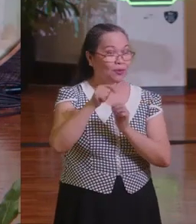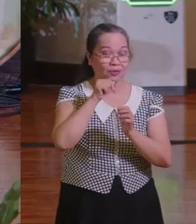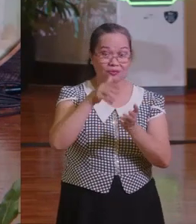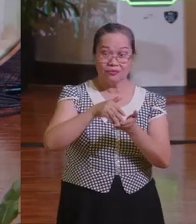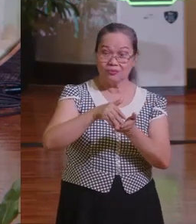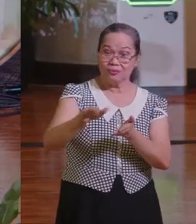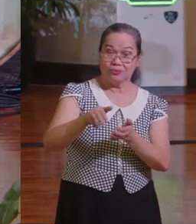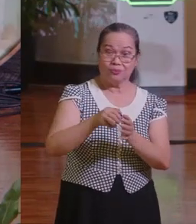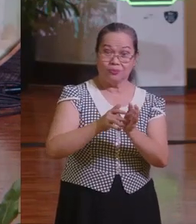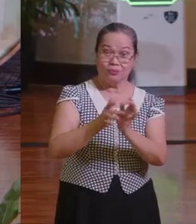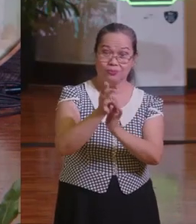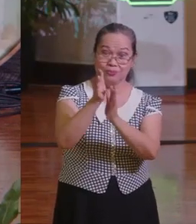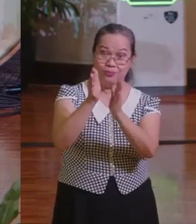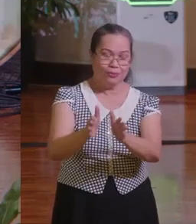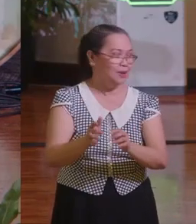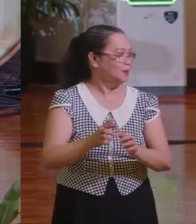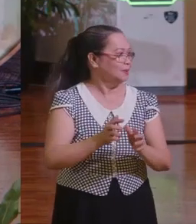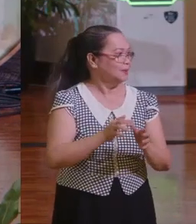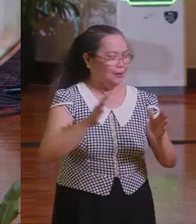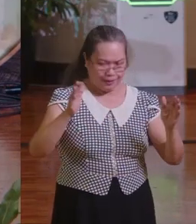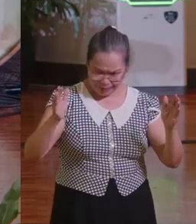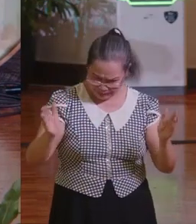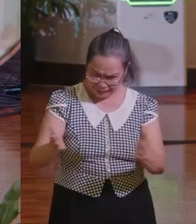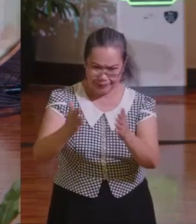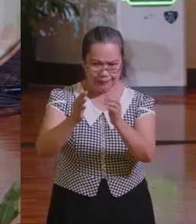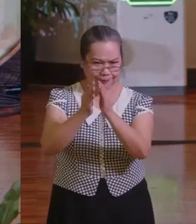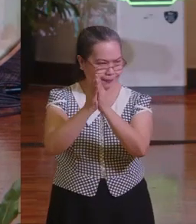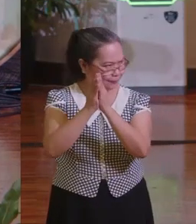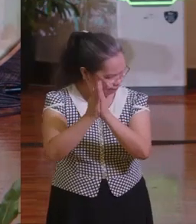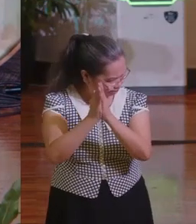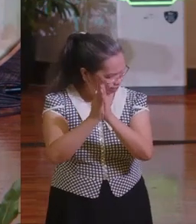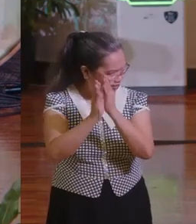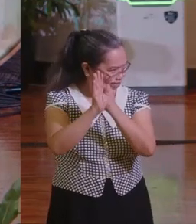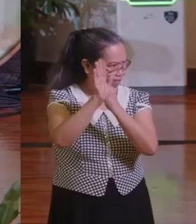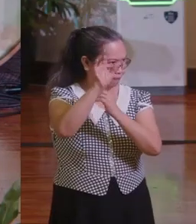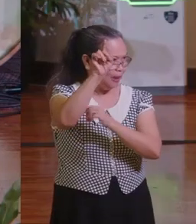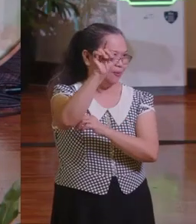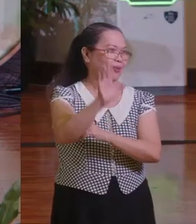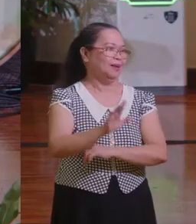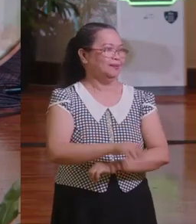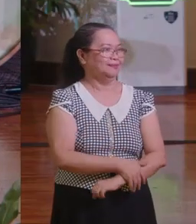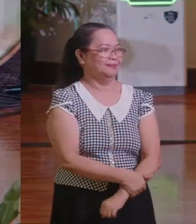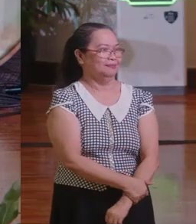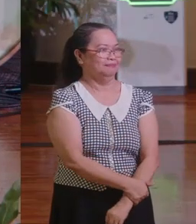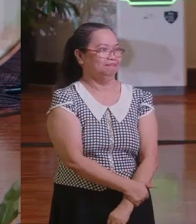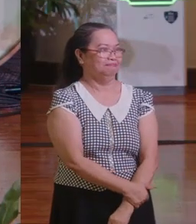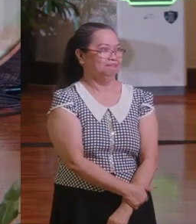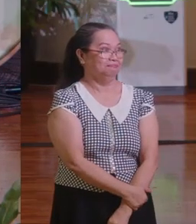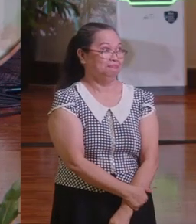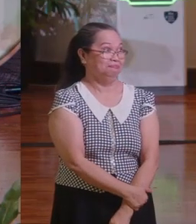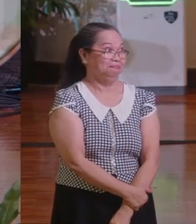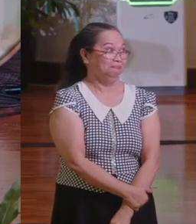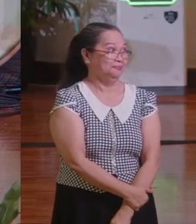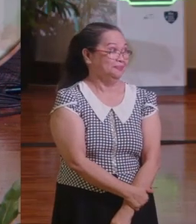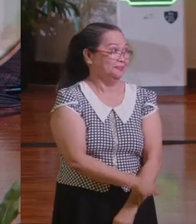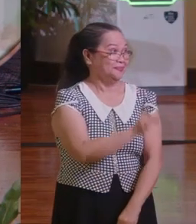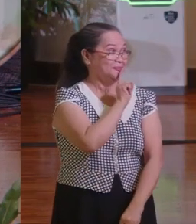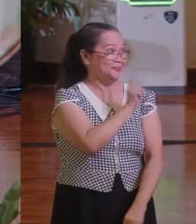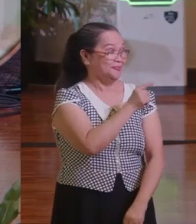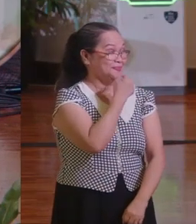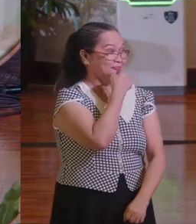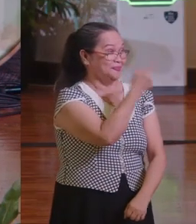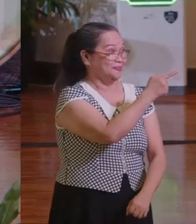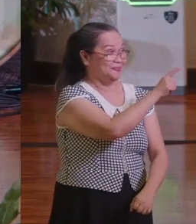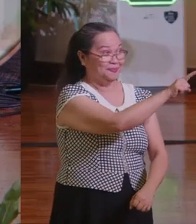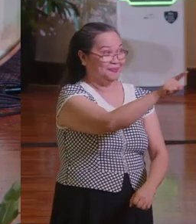unbeliever, hikayatin pa rin siya na manumbalik sa Diyos. Truly, I say to you,